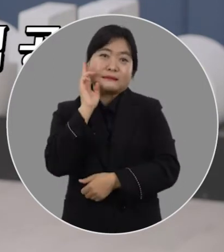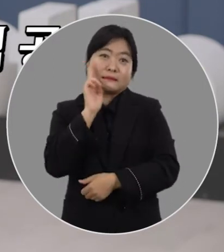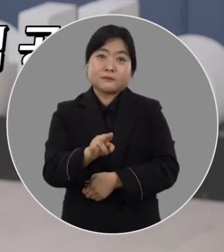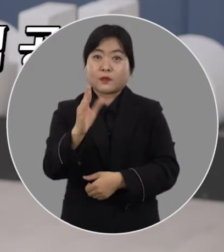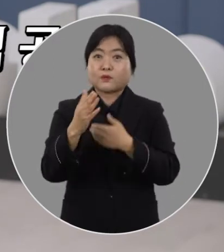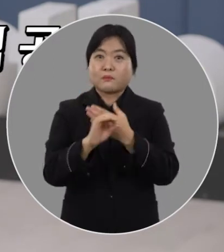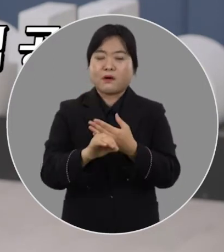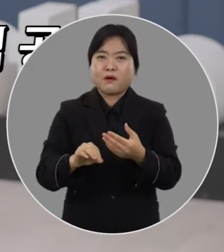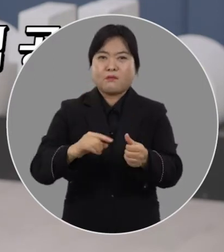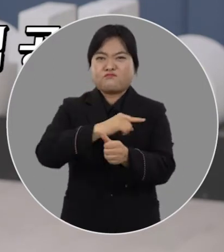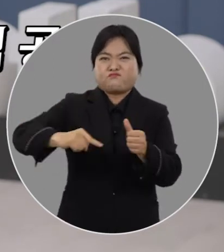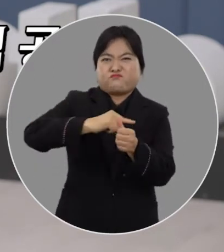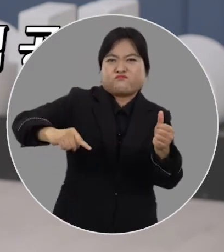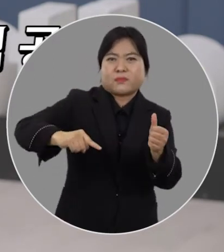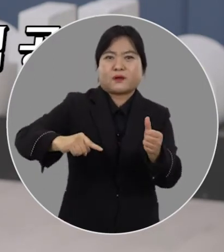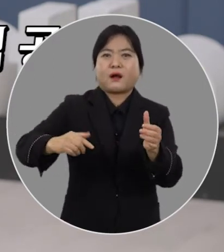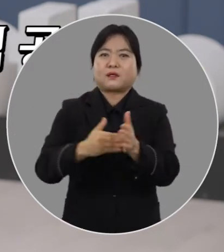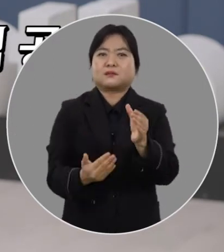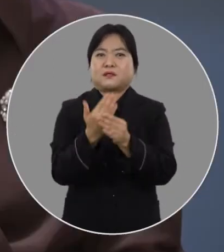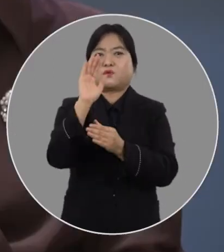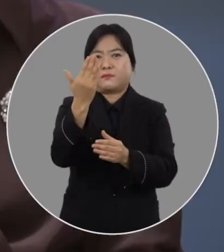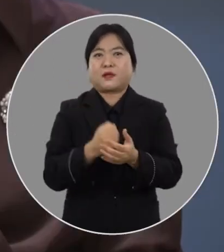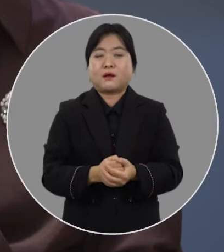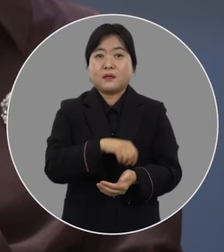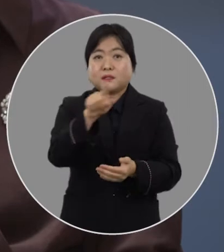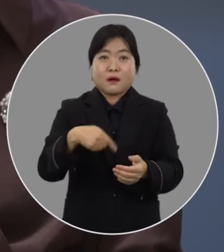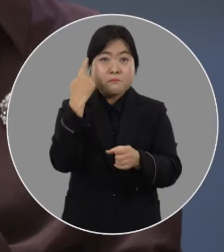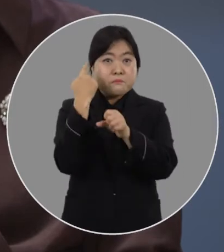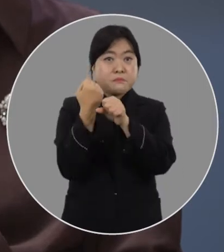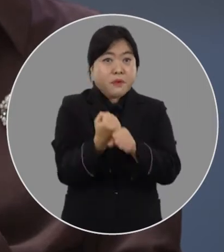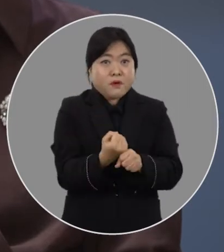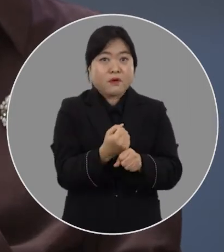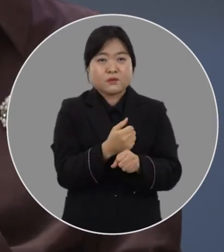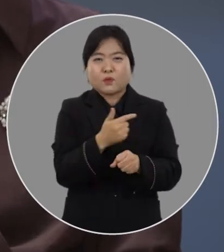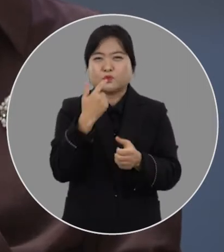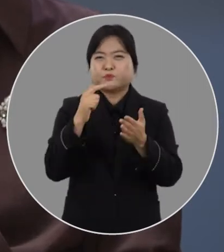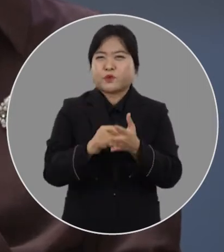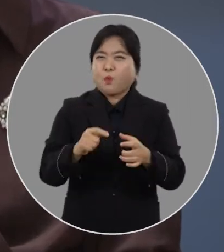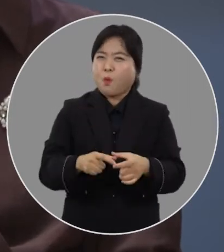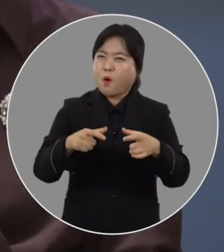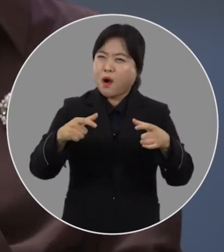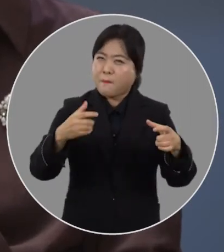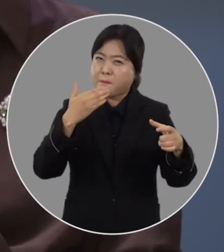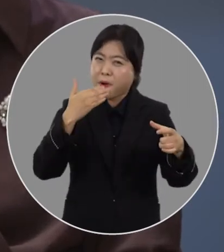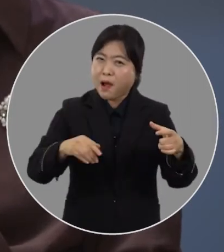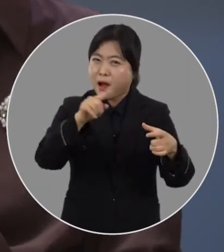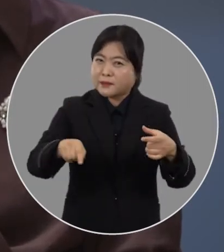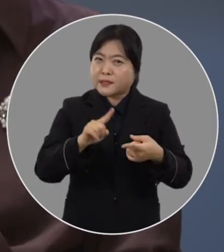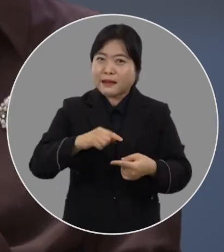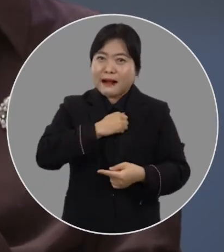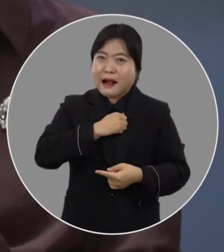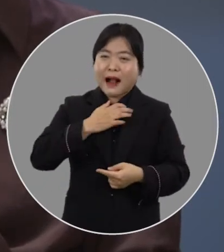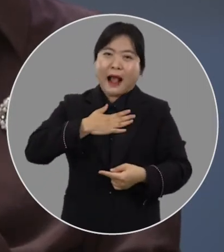상황에서는 절멸까지 나아가게 됩니다. 이러한 편견이 얼마나 쉽게 확산될 수 있는지를